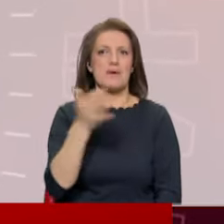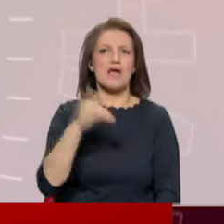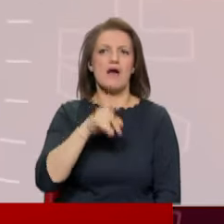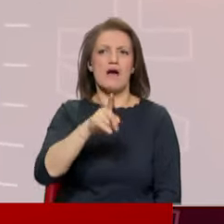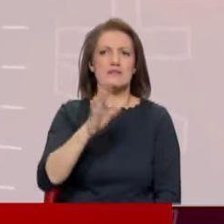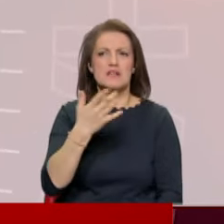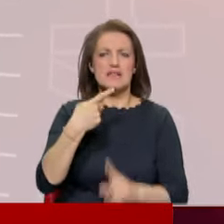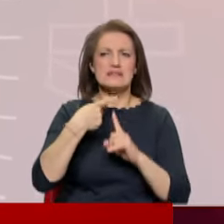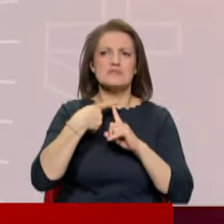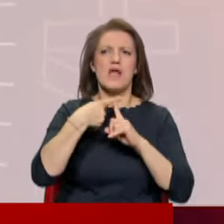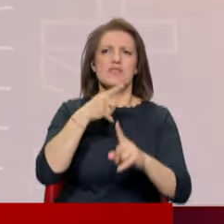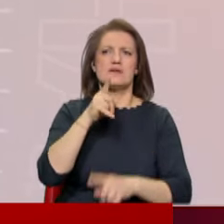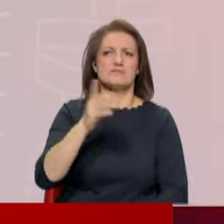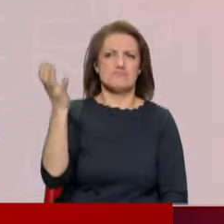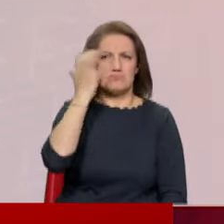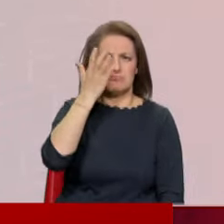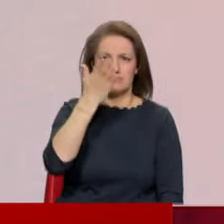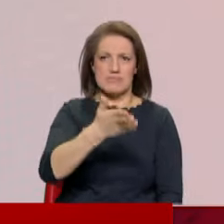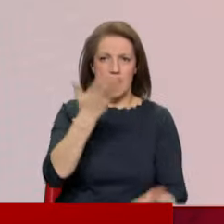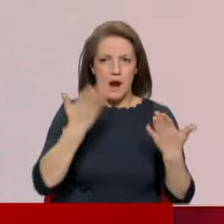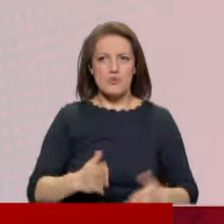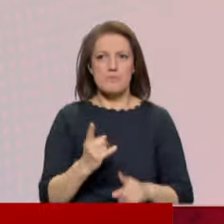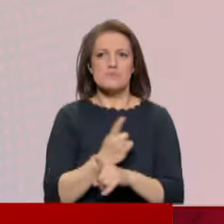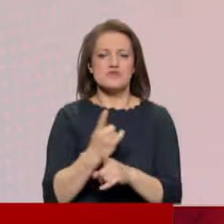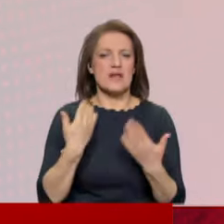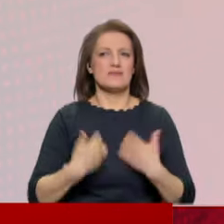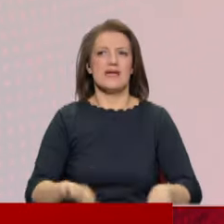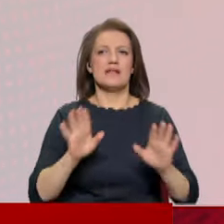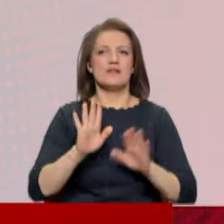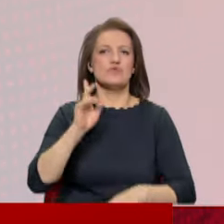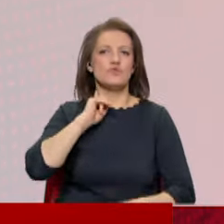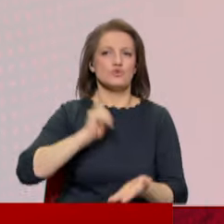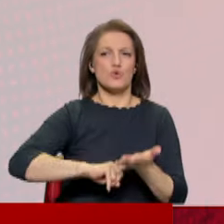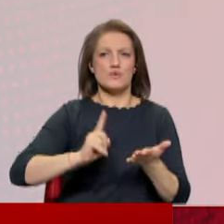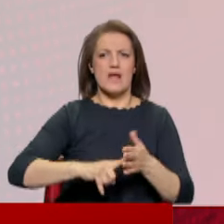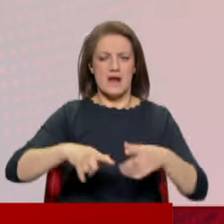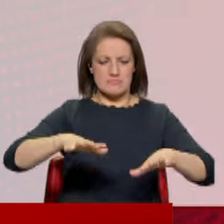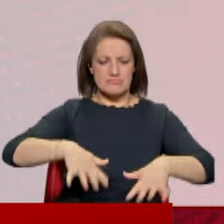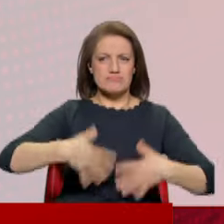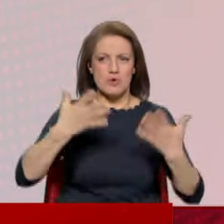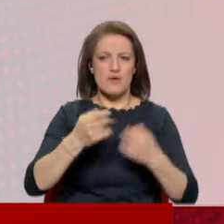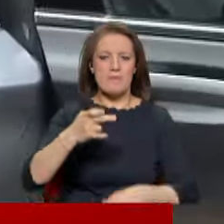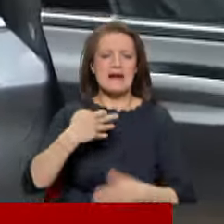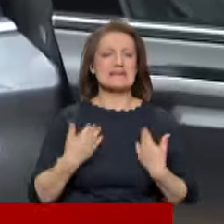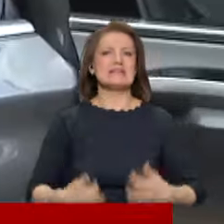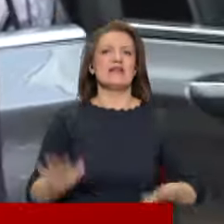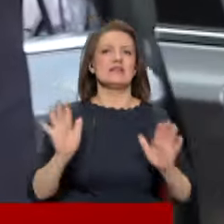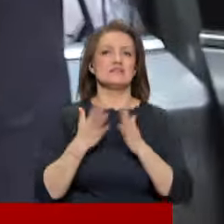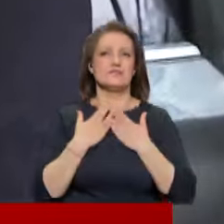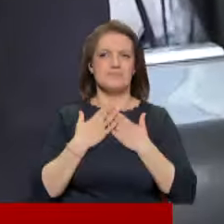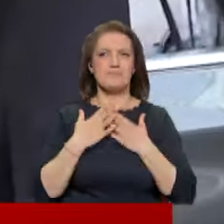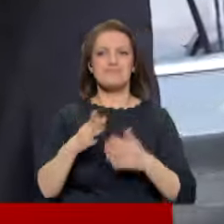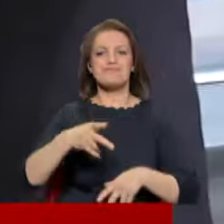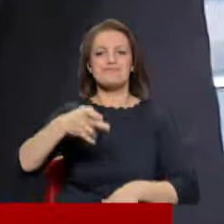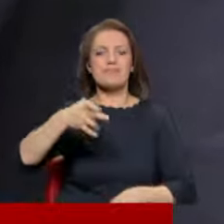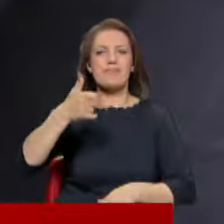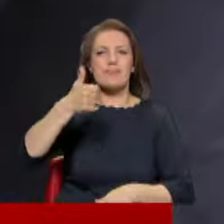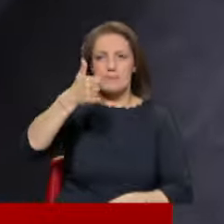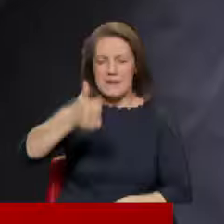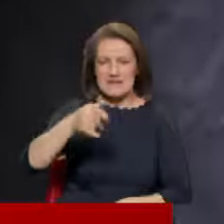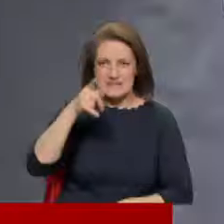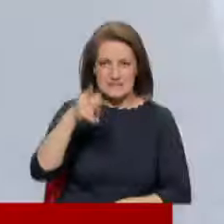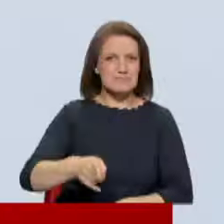Aslında şantajın dik alasıdır. Kabul edilebilecek bir şey değil. Noter makamı olacak parti değiliz. Yeniden Refah'a yönelik açıklamalara